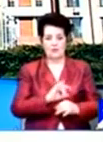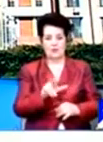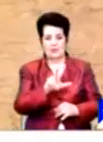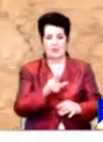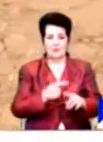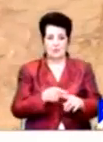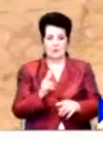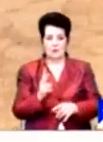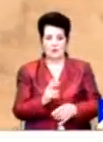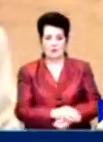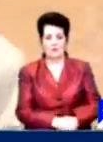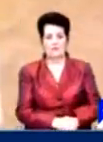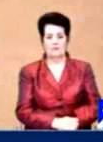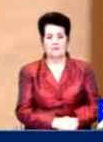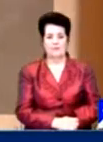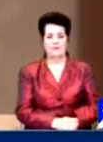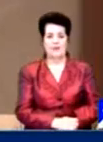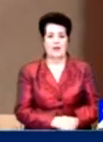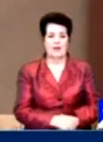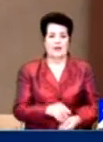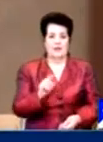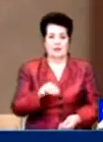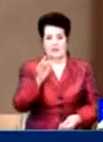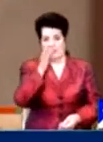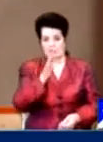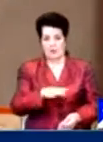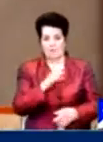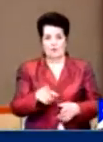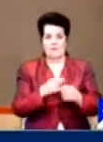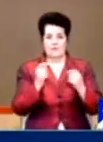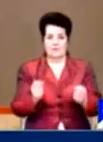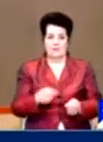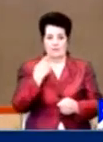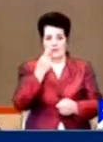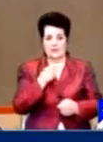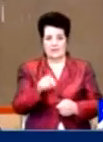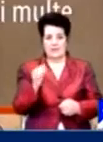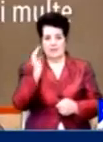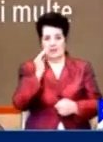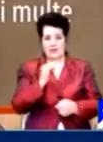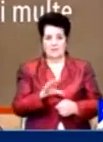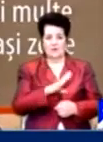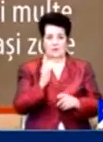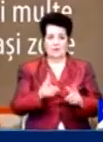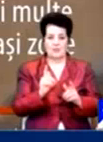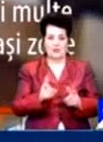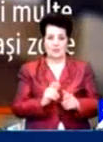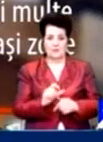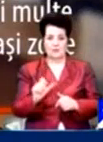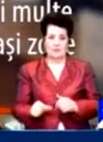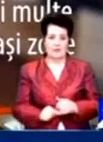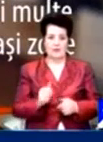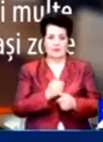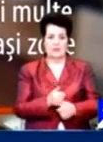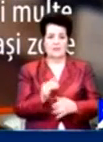3+2. În toți acești ani, Chișinăul a fost deschis față de Tiraspol. Ultimul a fost acceptat ca parte în